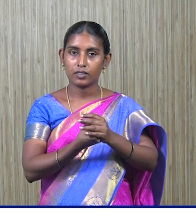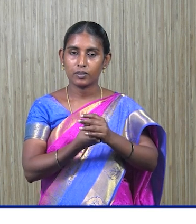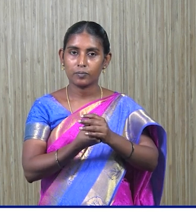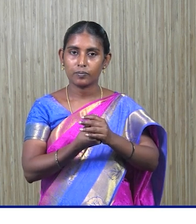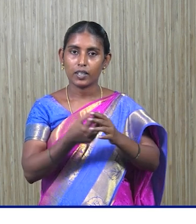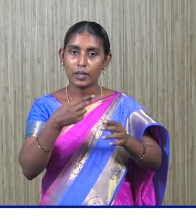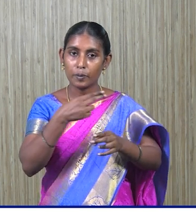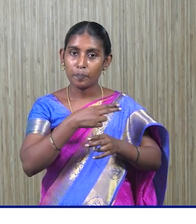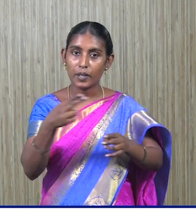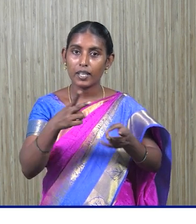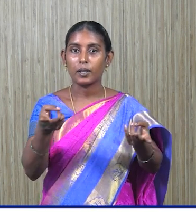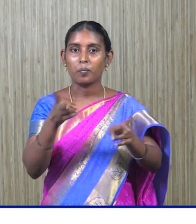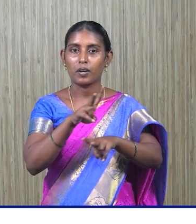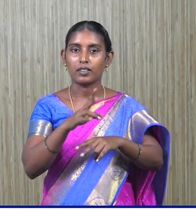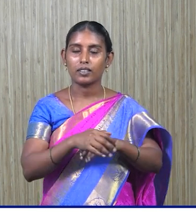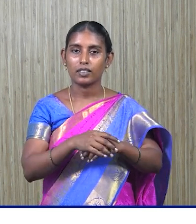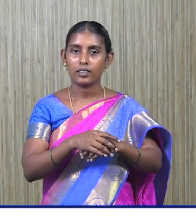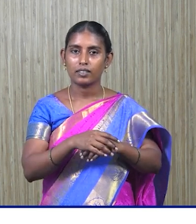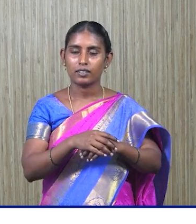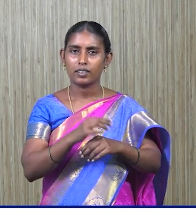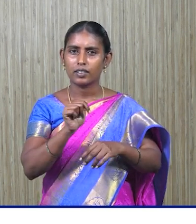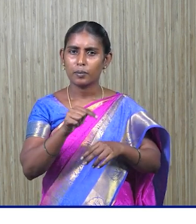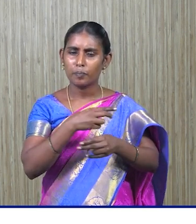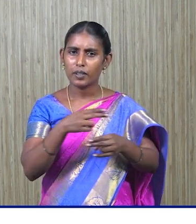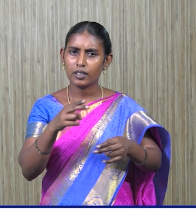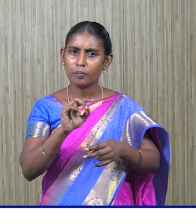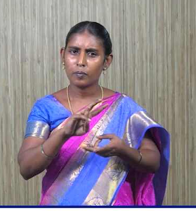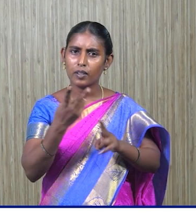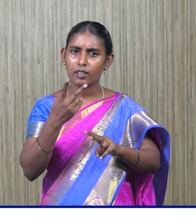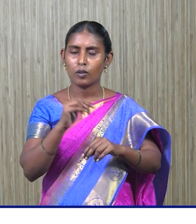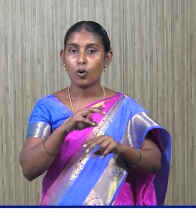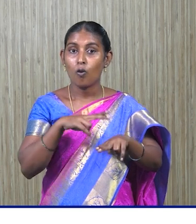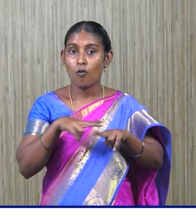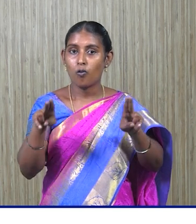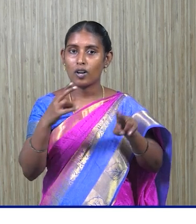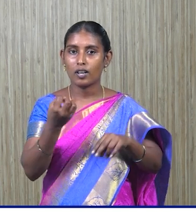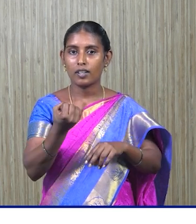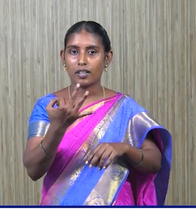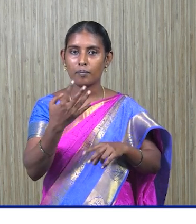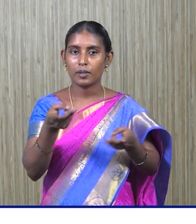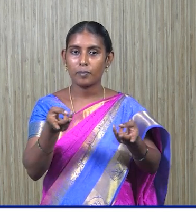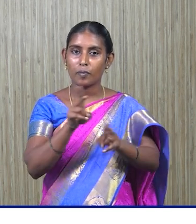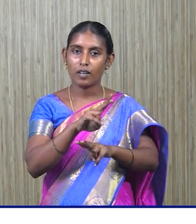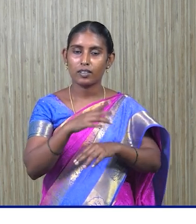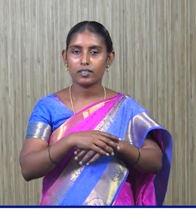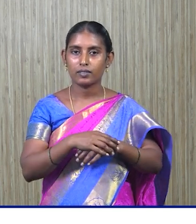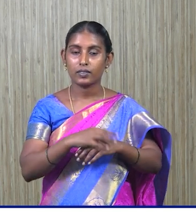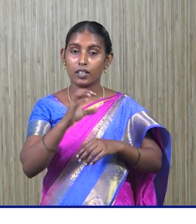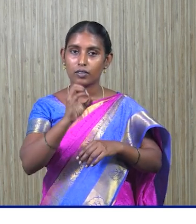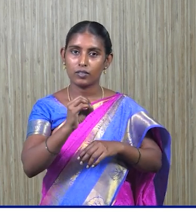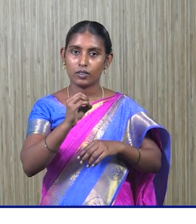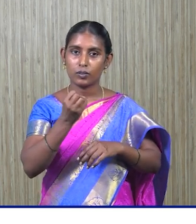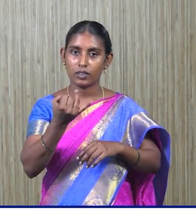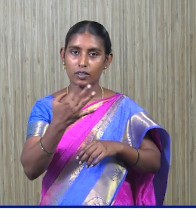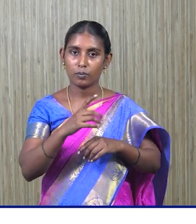இயலன்களின் பெயரையே மாற்றமடைய செய்கின்றது. அந்த இயலன்கள் என்னவா மாற்றம் அடைந்து விட்டது? முழு எண்கள் என்று பெயர் மாற்றம் அடைந்து விட்டது. அப்போது ஜீரோ என்ற